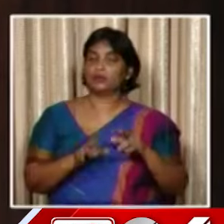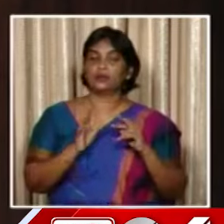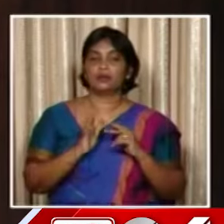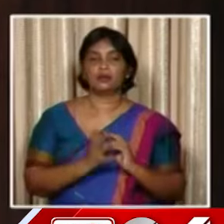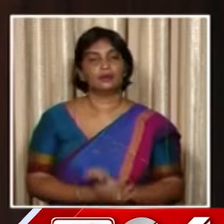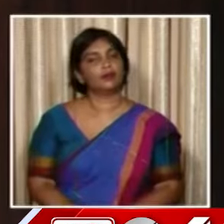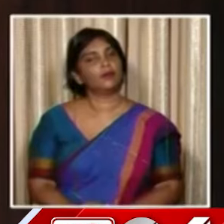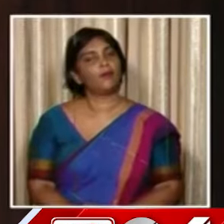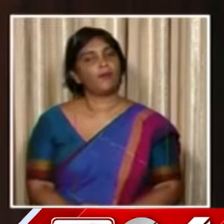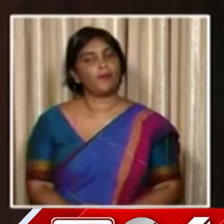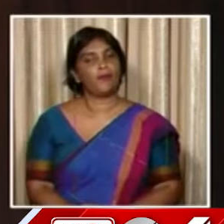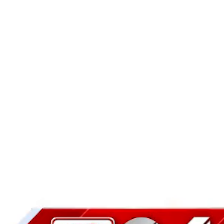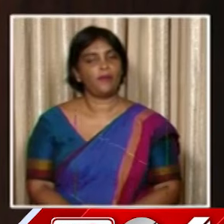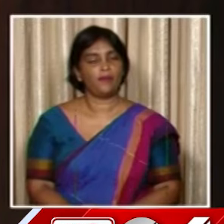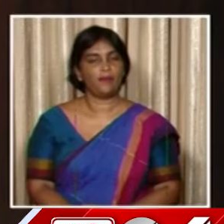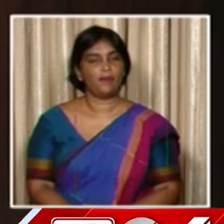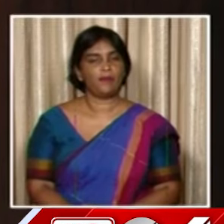විකුණන්න.